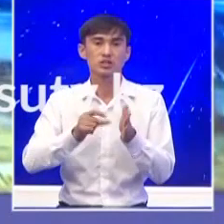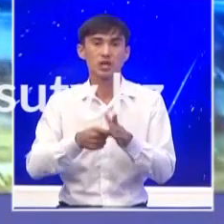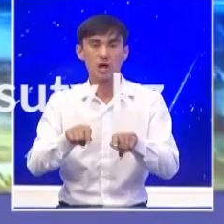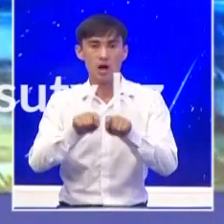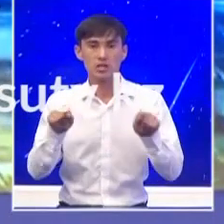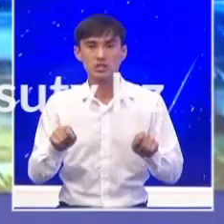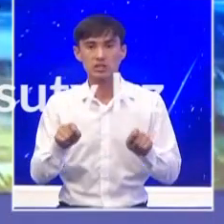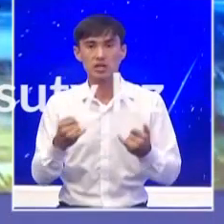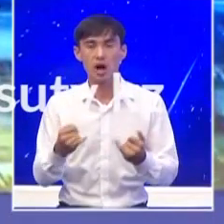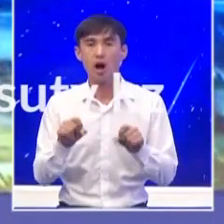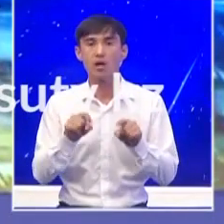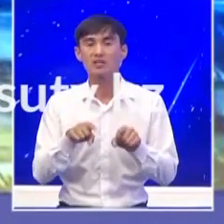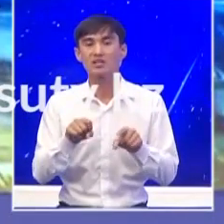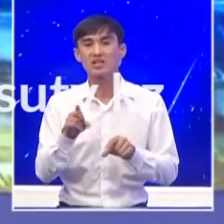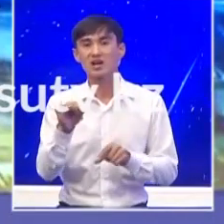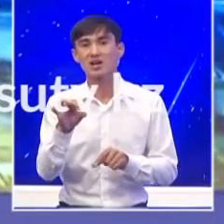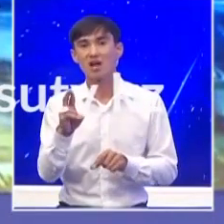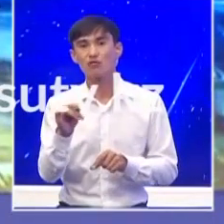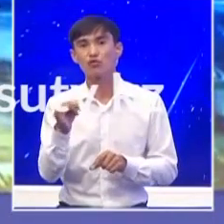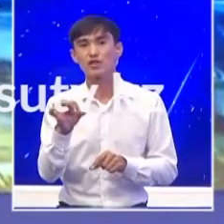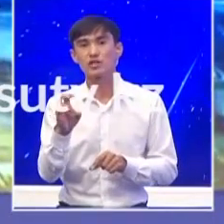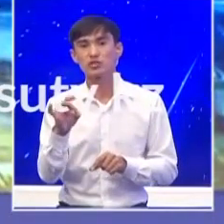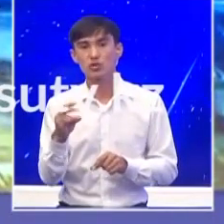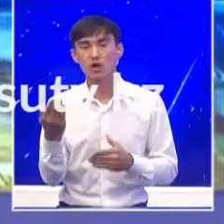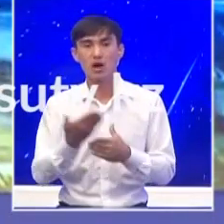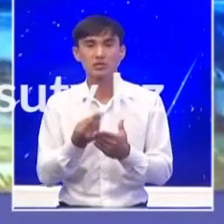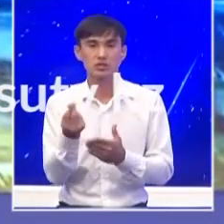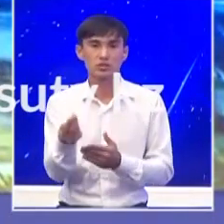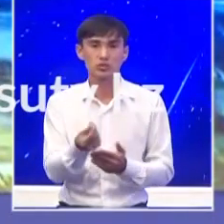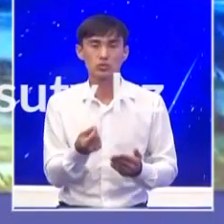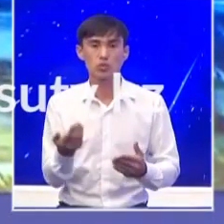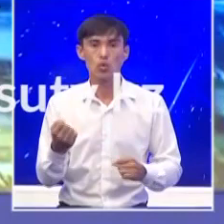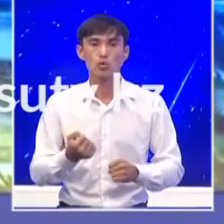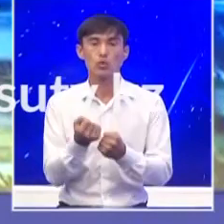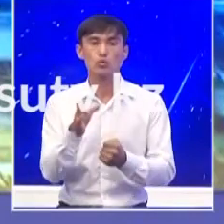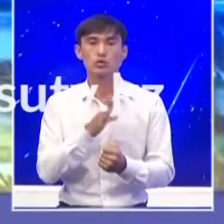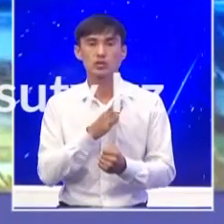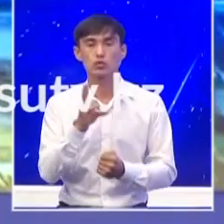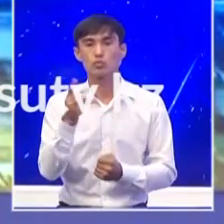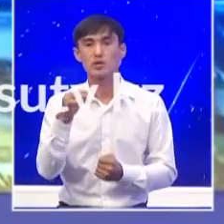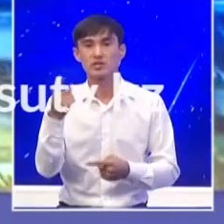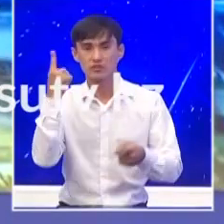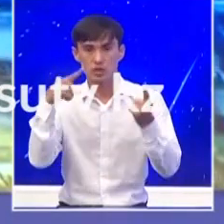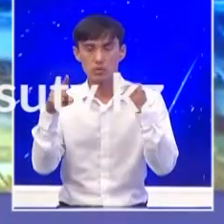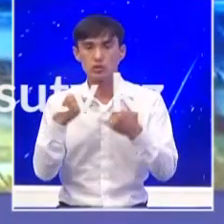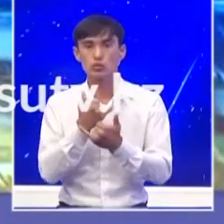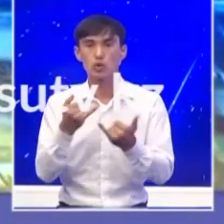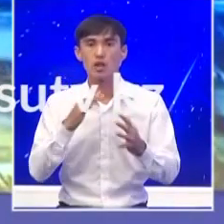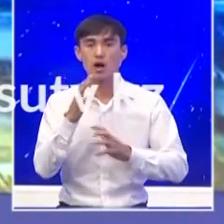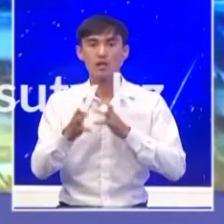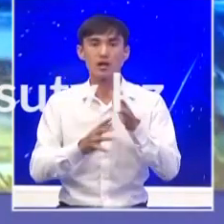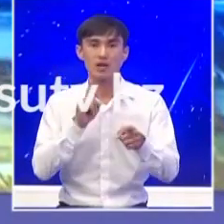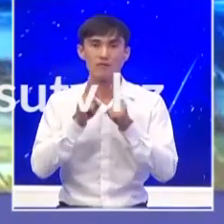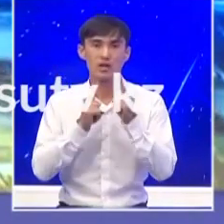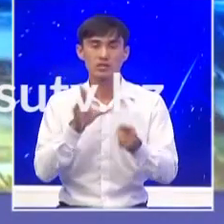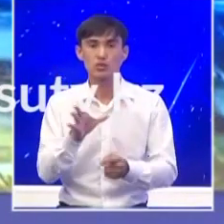іске Алтын Қыран Фондейшн қоғамдық қоры қаржылық қолдау көрсеткен. Сонымен қатар Әбдіжәміл Нұрпейісов шығармашылығы туралы халықаралық